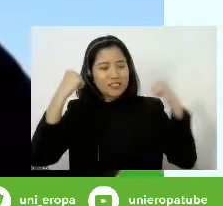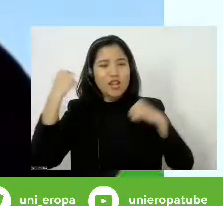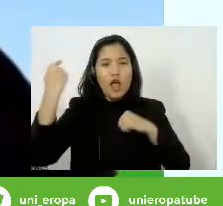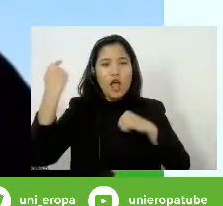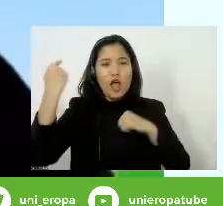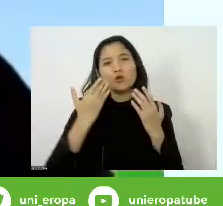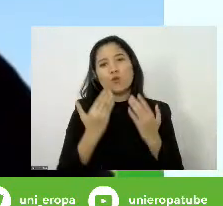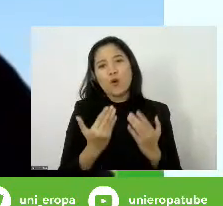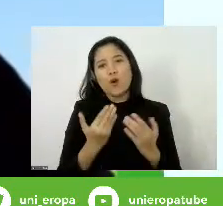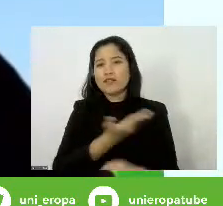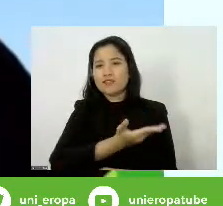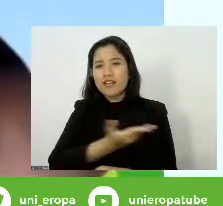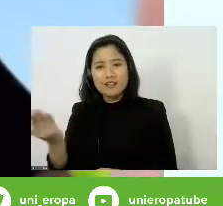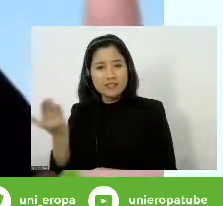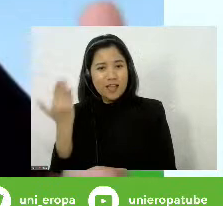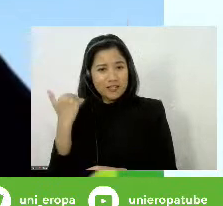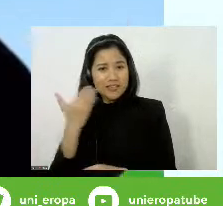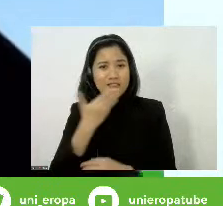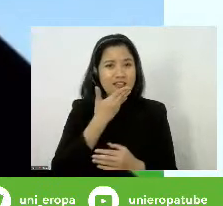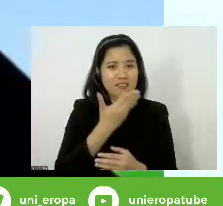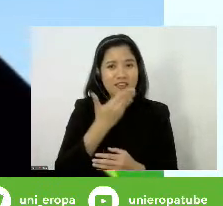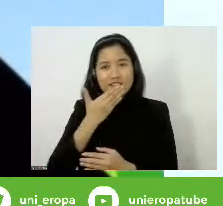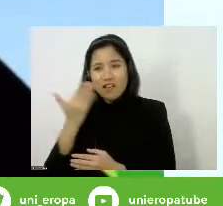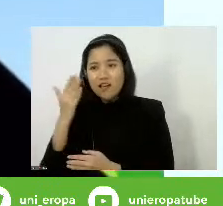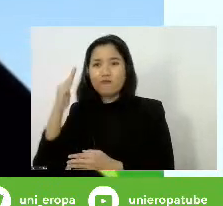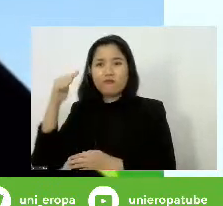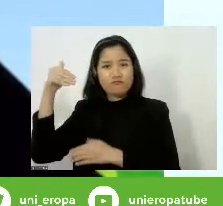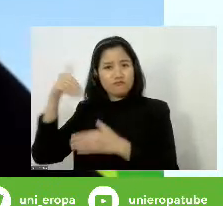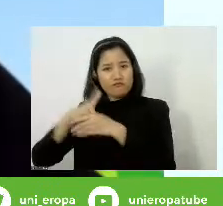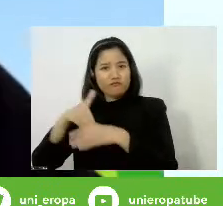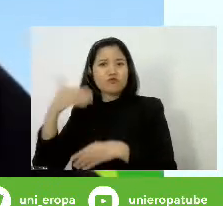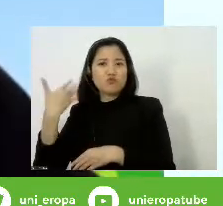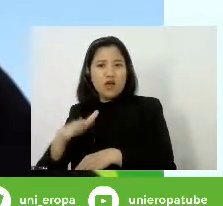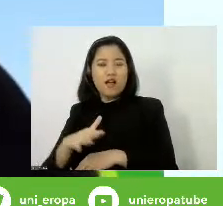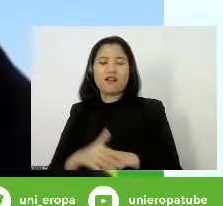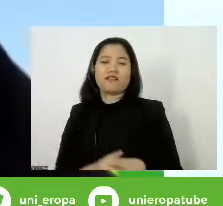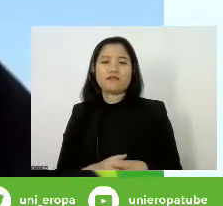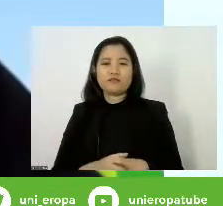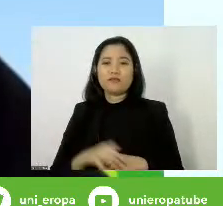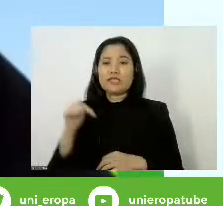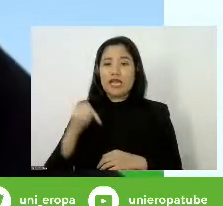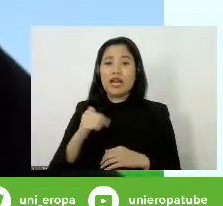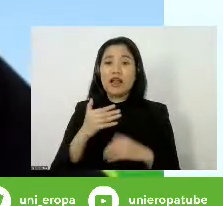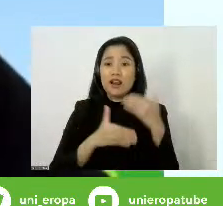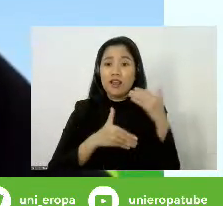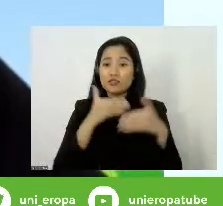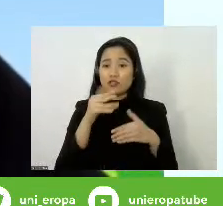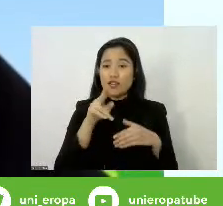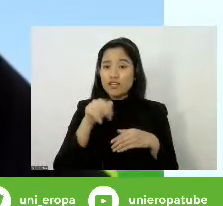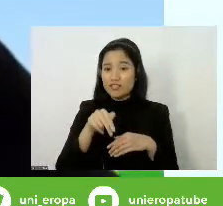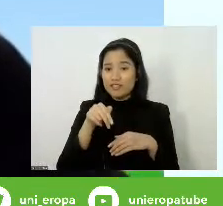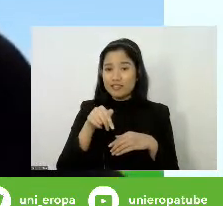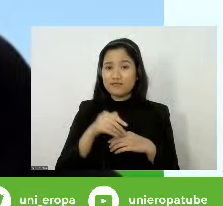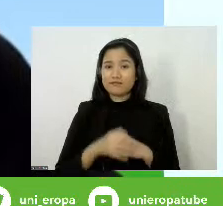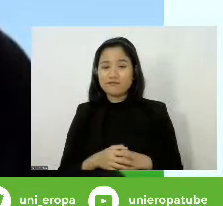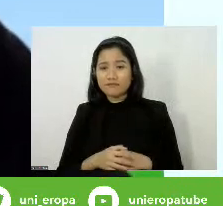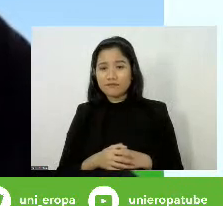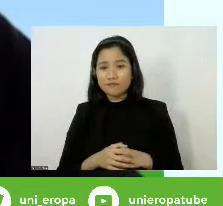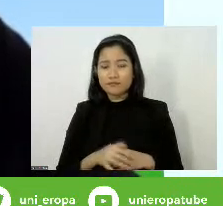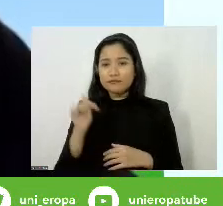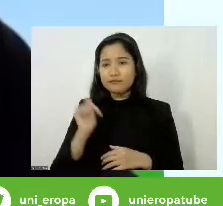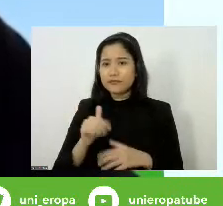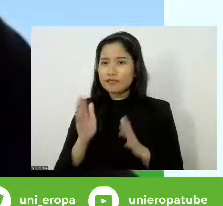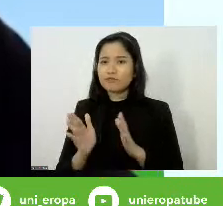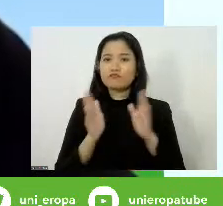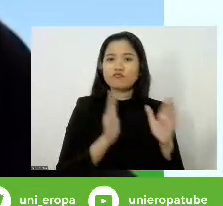kasih banyak untuk para penanya yang sudah Hai menyempatkan waktunya Sekarang kita akan berlanjut ke sesi berikutnya jadi